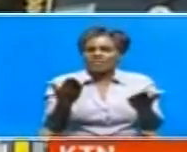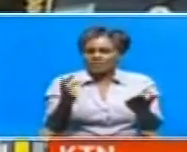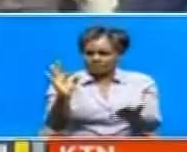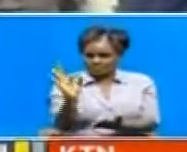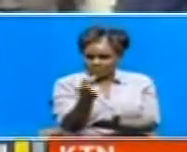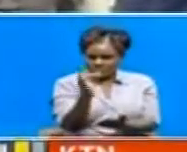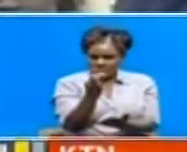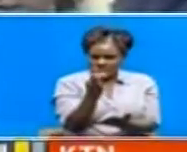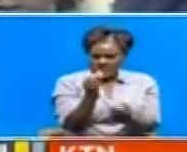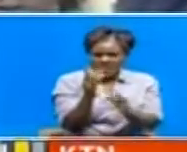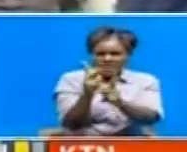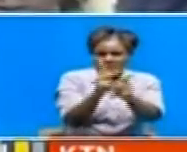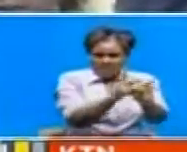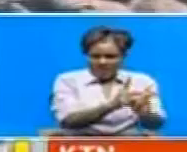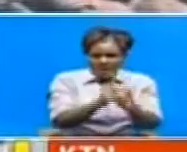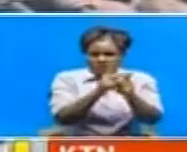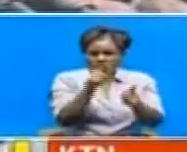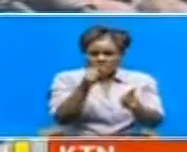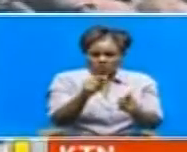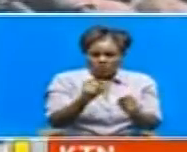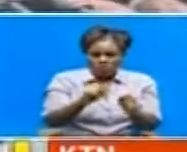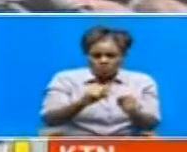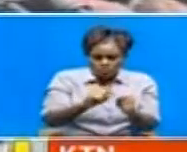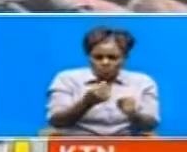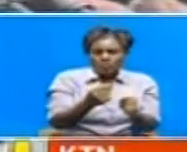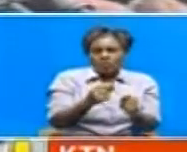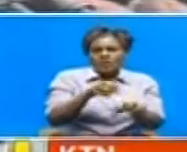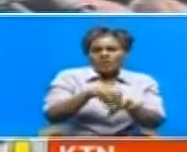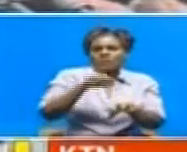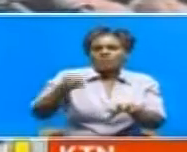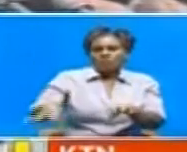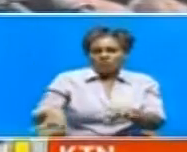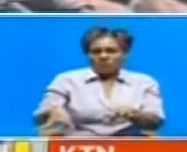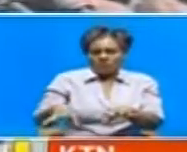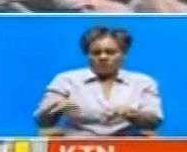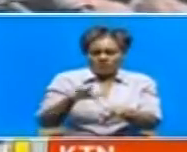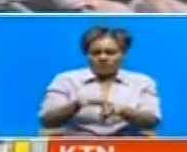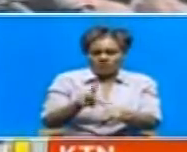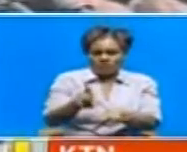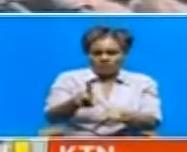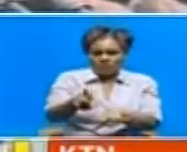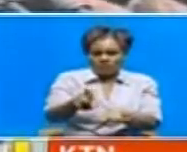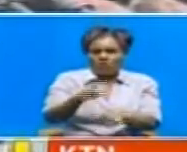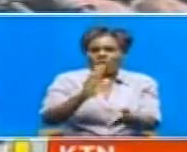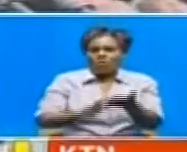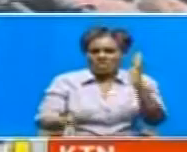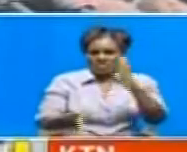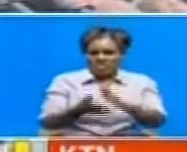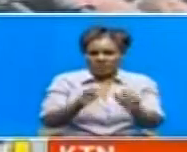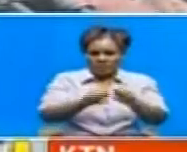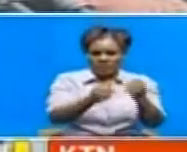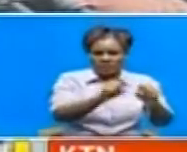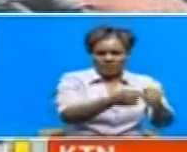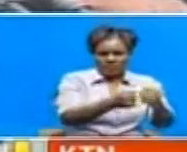kwa makini, unatua mvuza peke yake bila kuumiza sehemu ile ya karibu